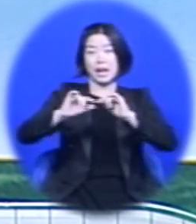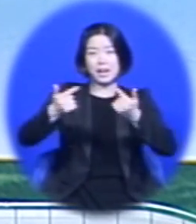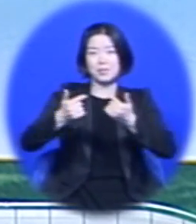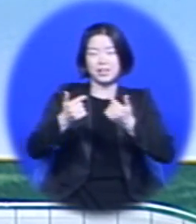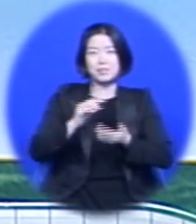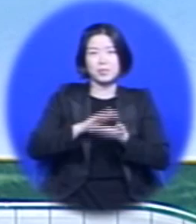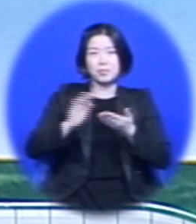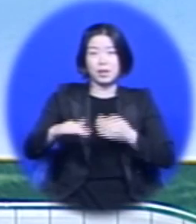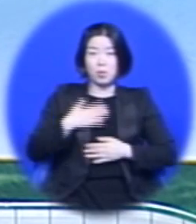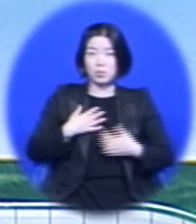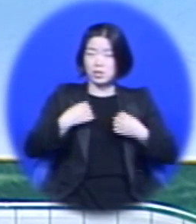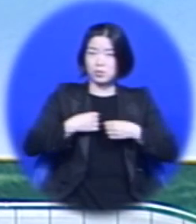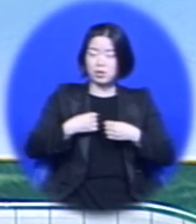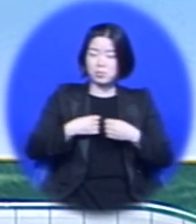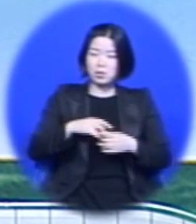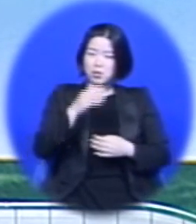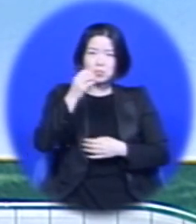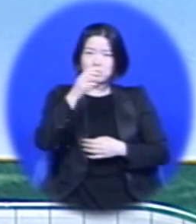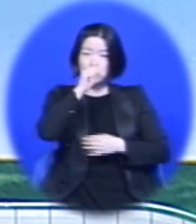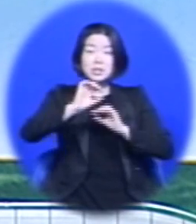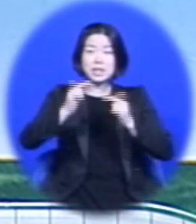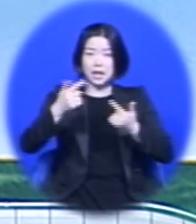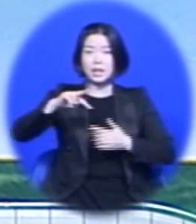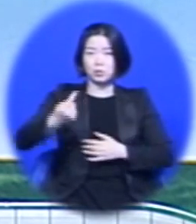오늘 입고 온 거는 조금 남루하게 입으셨을지 몰라도